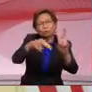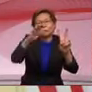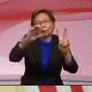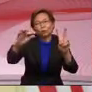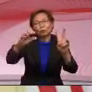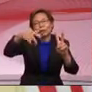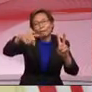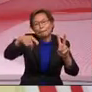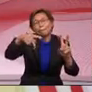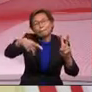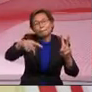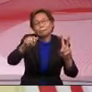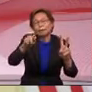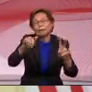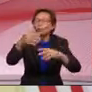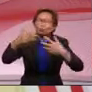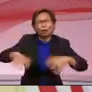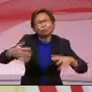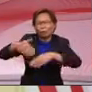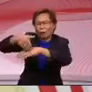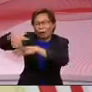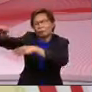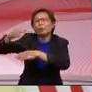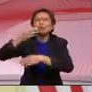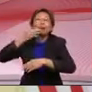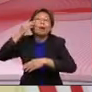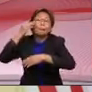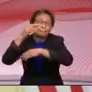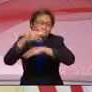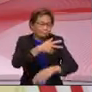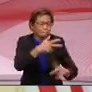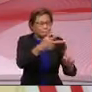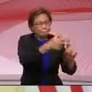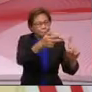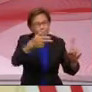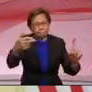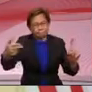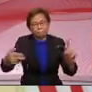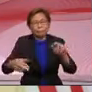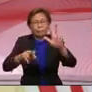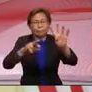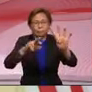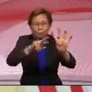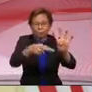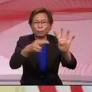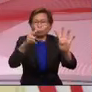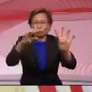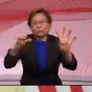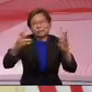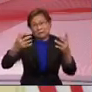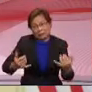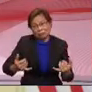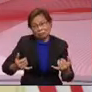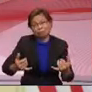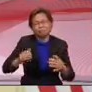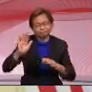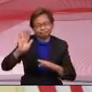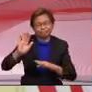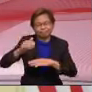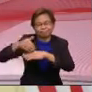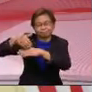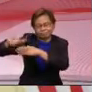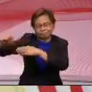parti telah dihantar pulang ke Indonesia, manakala 4,200 lagi dalam proses untuk